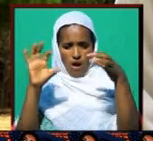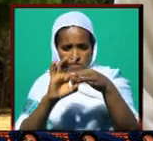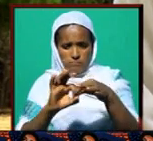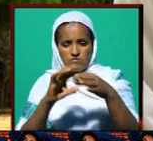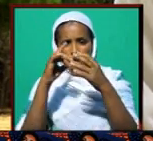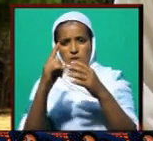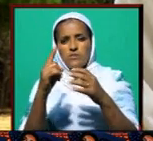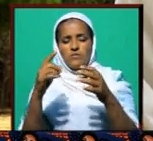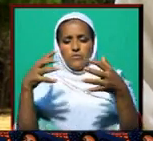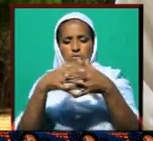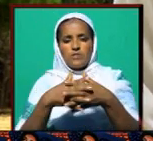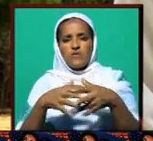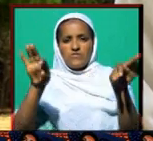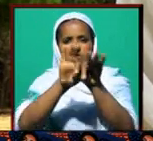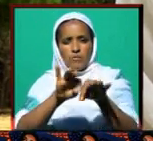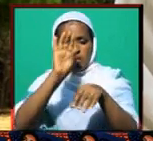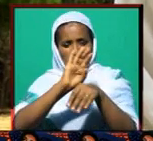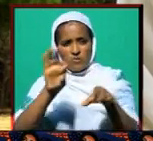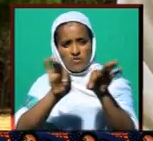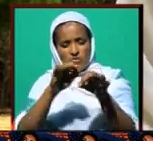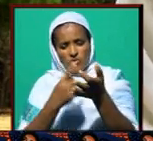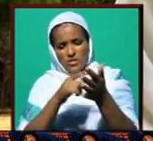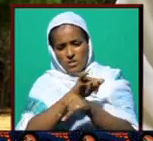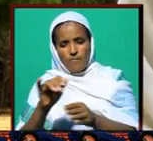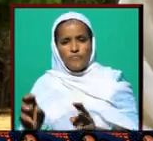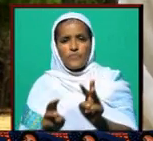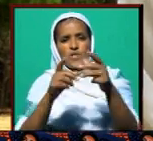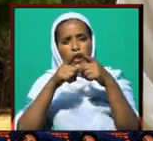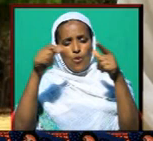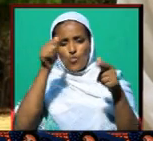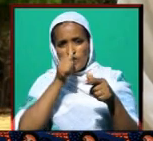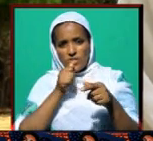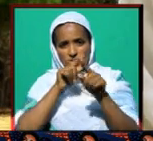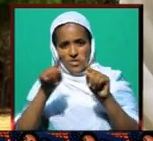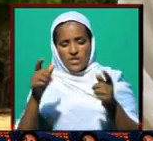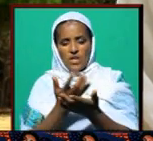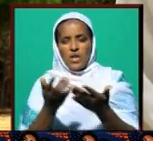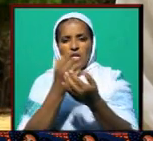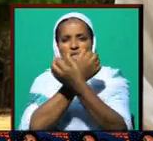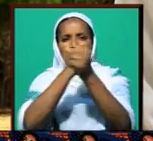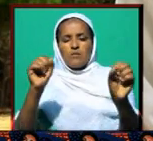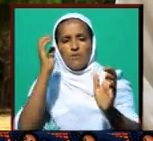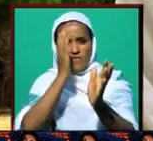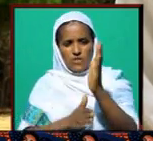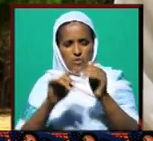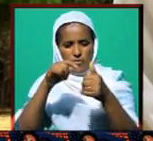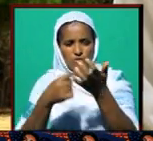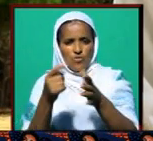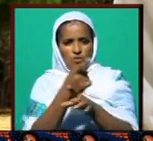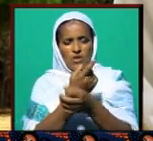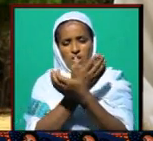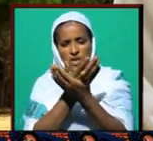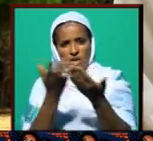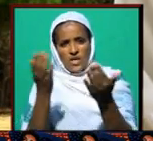ናት፣ የምድራውያንም የደቂቀ አዳም ቤት ናት። አንድ ሆነን ለማመስገን ህብረት ለመፍጠር ያስፈልገናል ማለት ነው። ቤተክርስቲያን የሚያስፈልገው በዚህ ሁሉ መልኩ ነው።